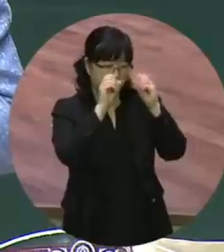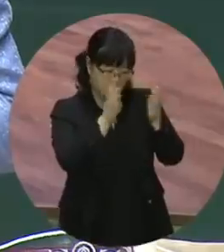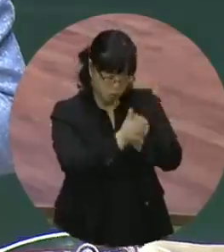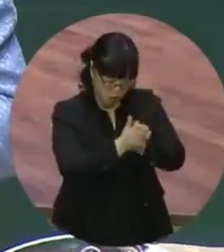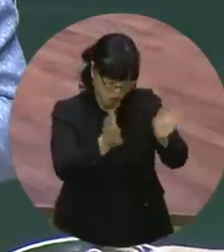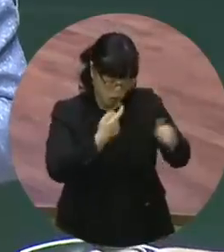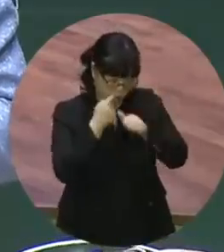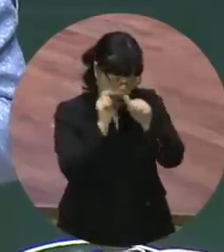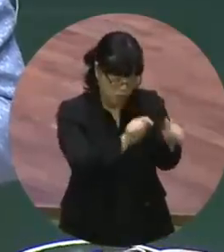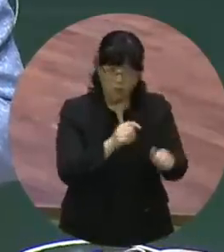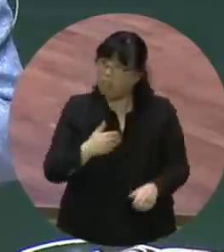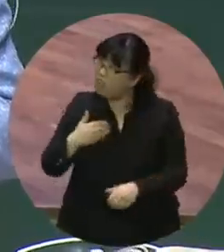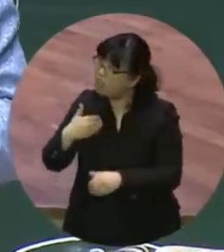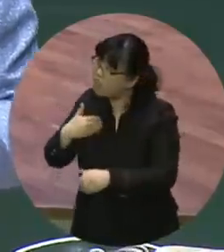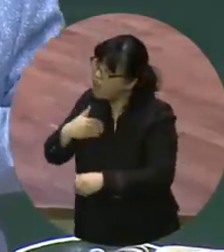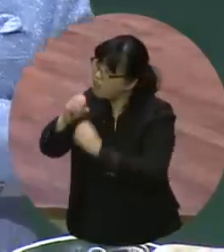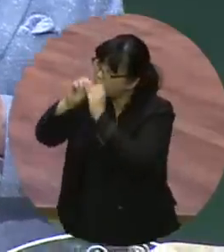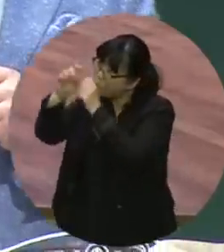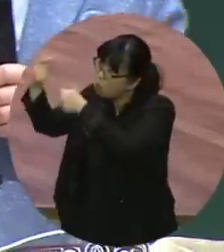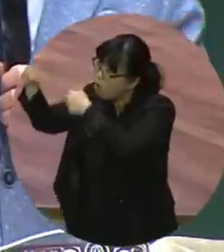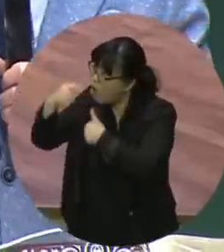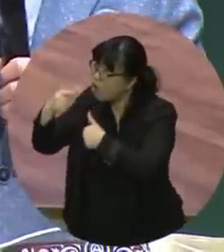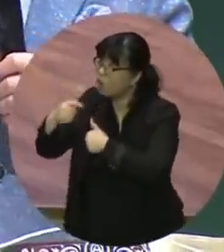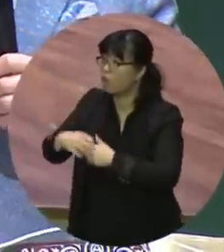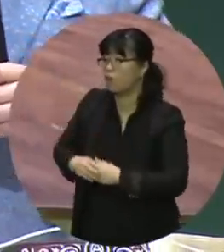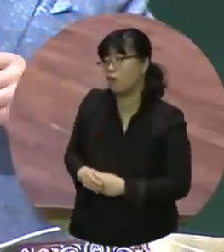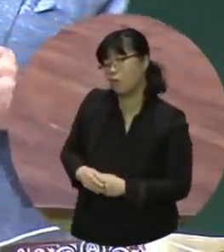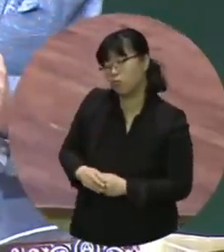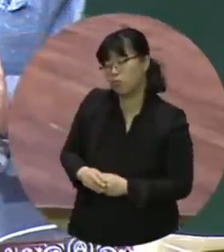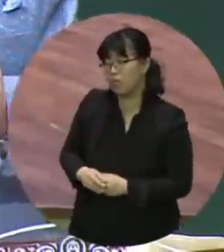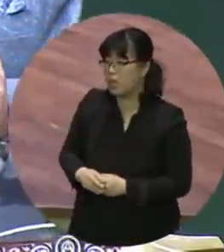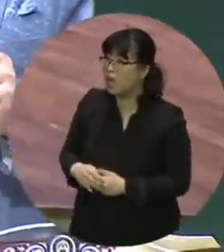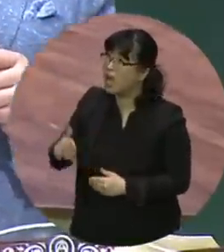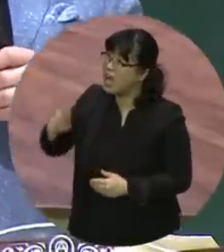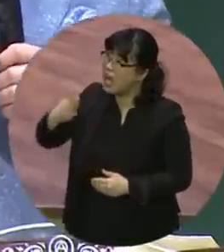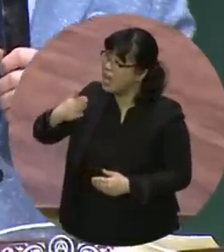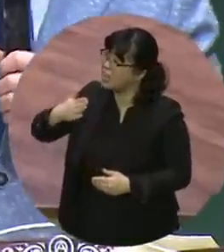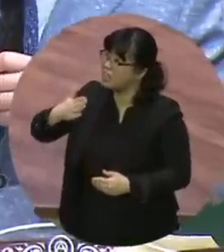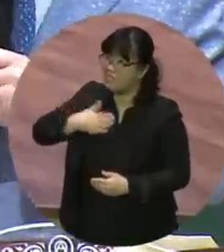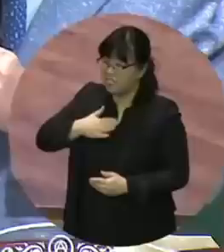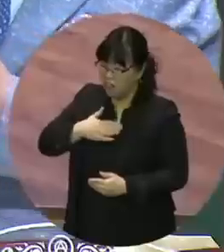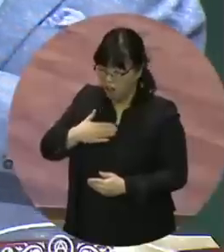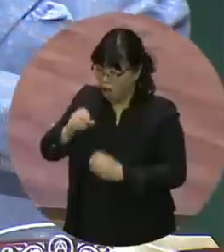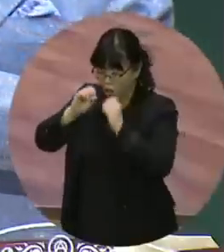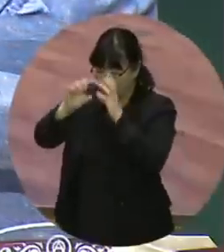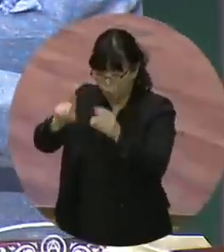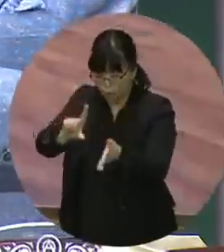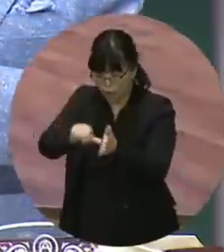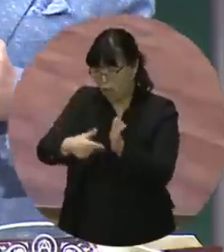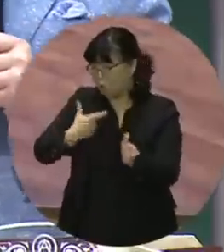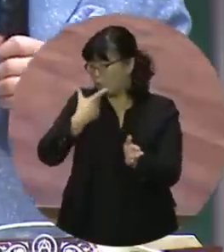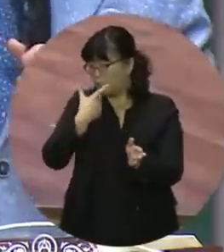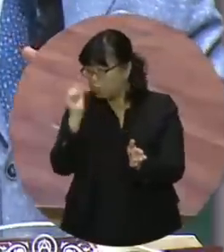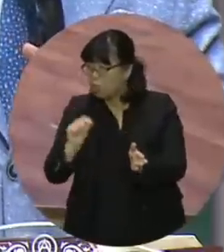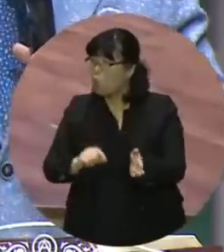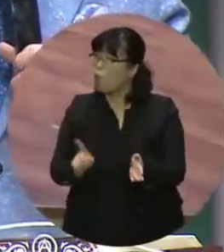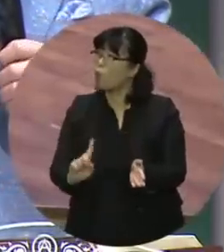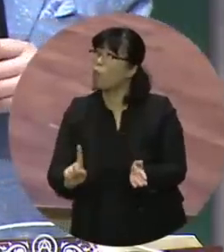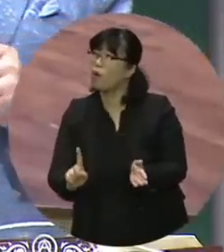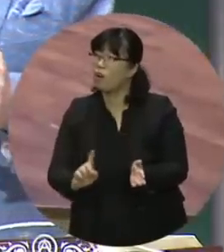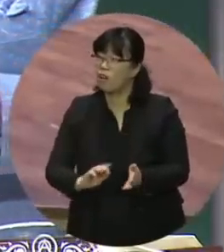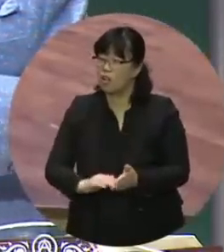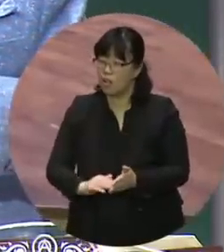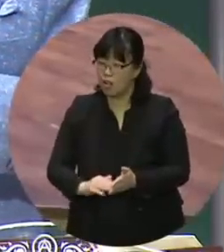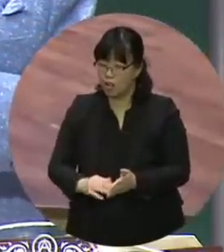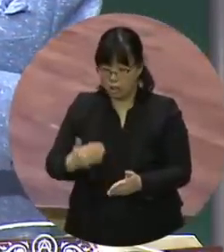그거는 여유 있는 사람들 하는 거지. 그거는 경제 문제도 해결되고 건강 문제 해결되고 가정 문제 해결되고 여유 있는